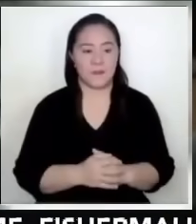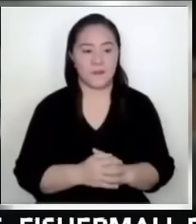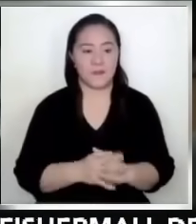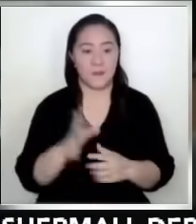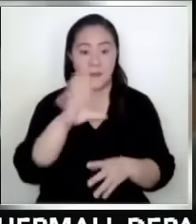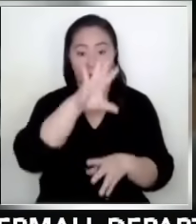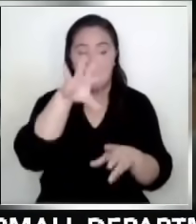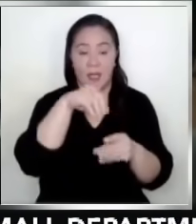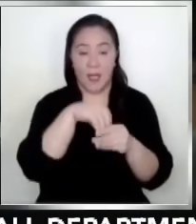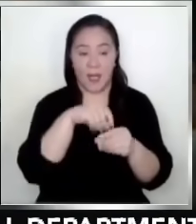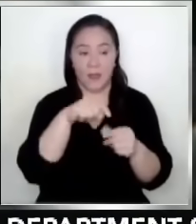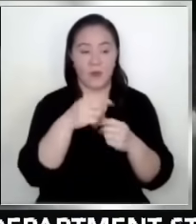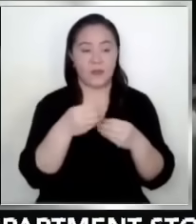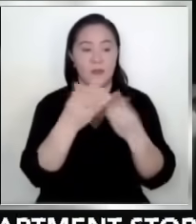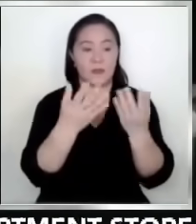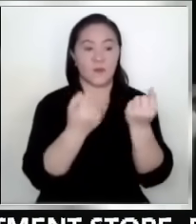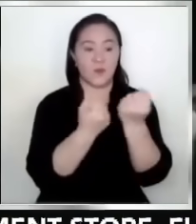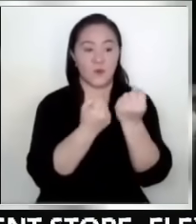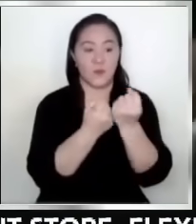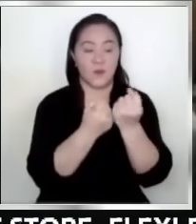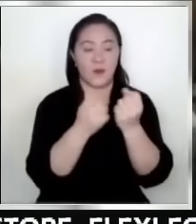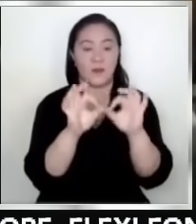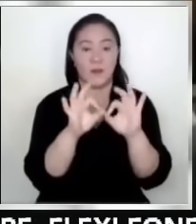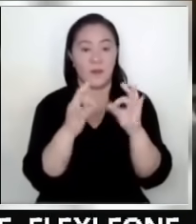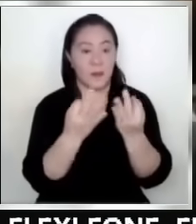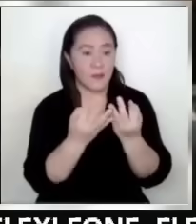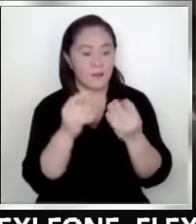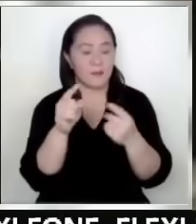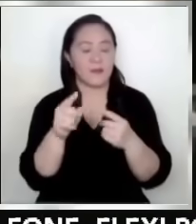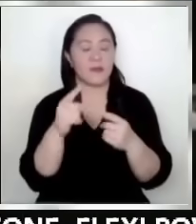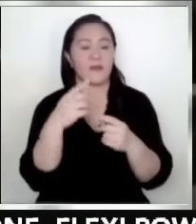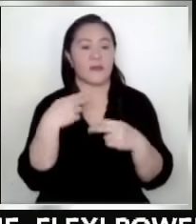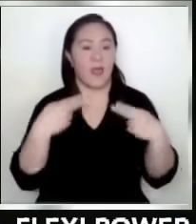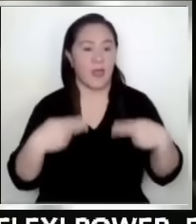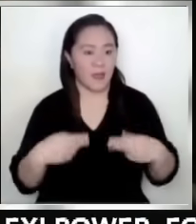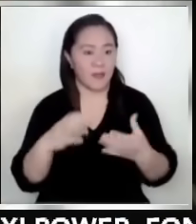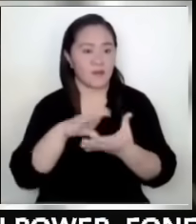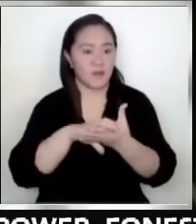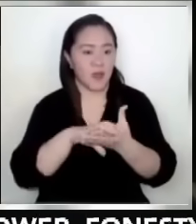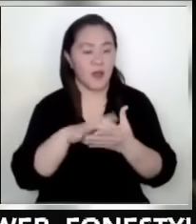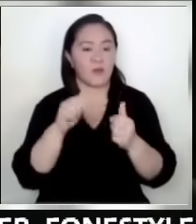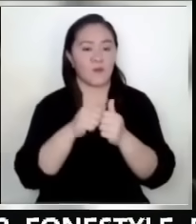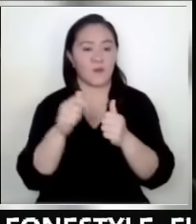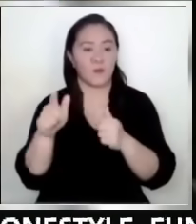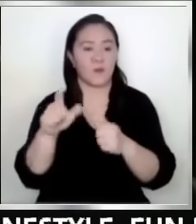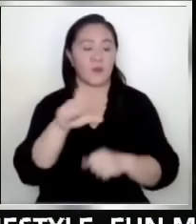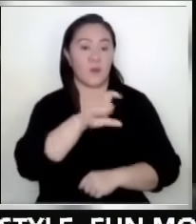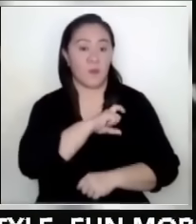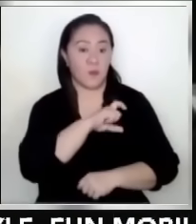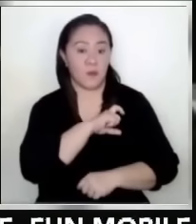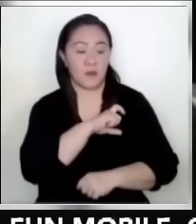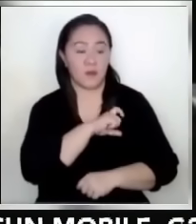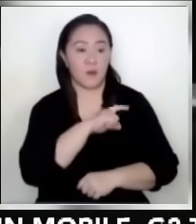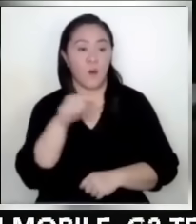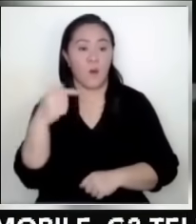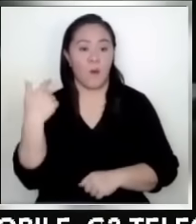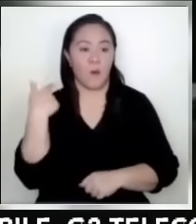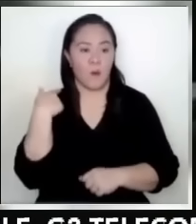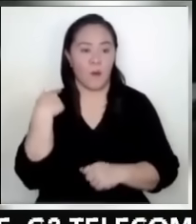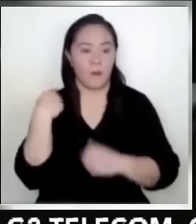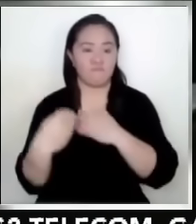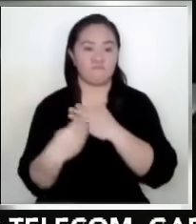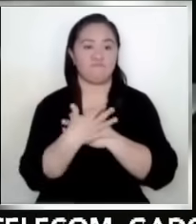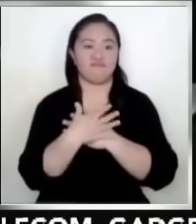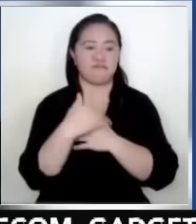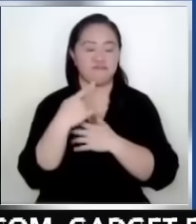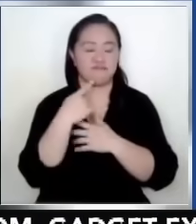ang tulong finansyal, pabahay at health card sa mga pamilya ng mga sundalo o pulis na nasawi o nagtamo ng matinding pinsala habang